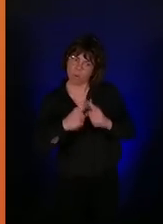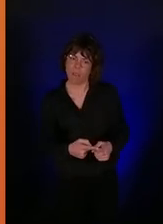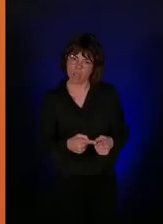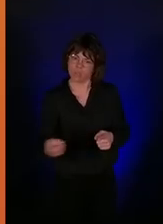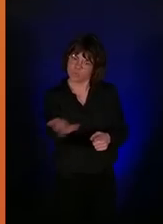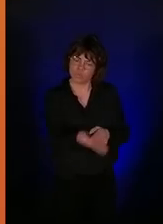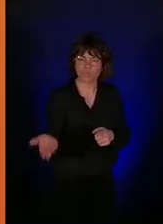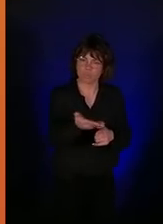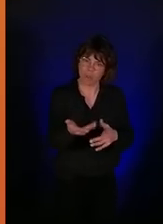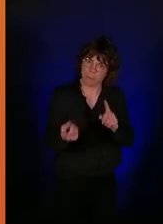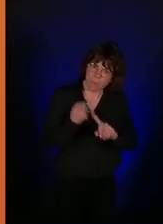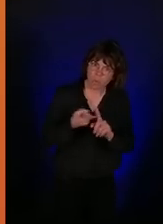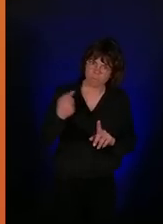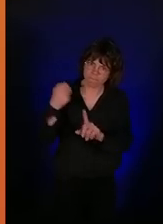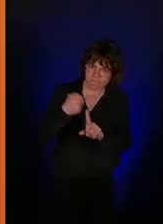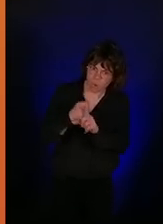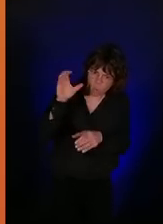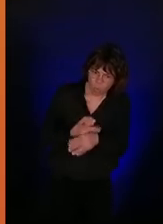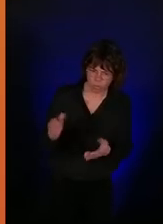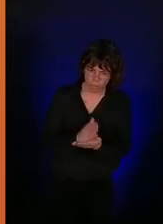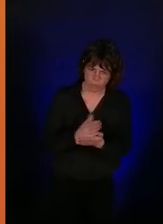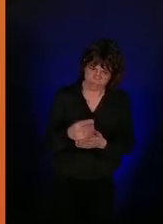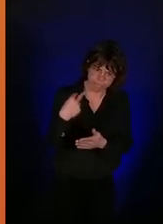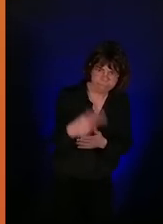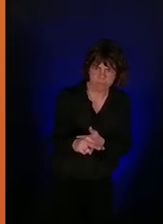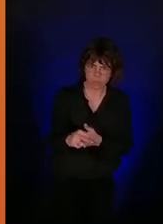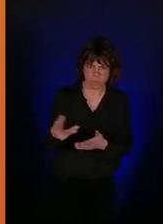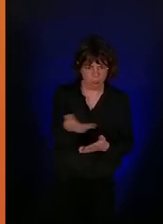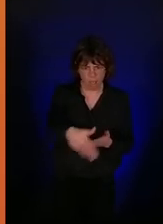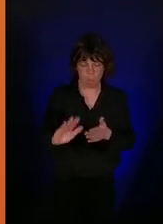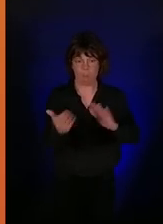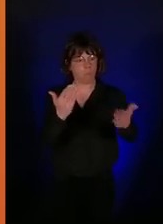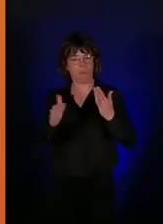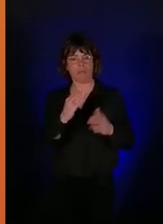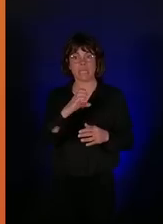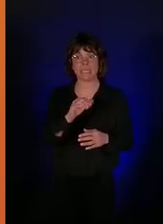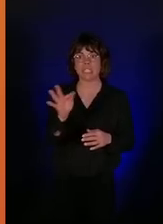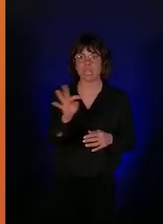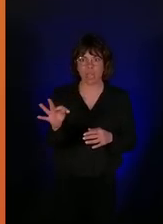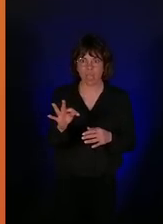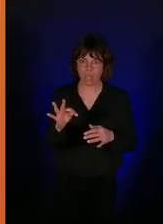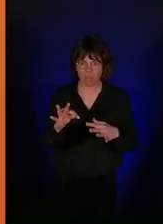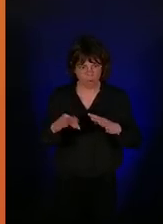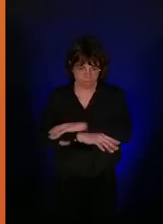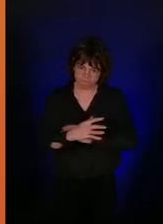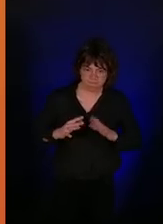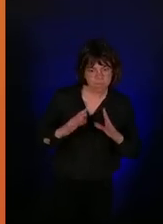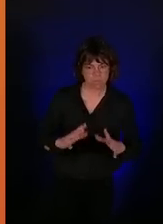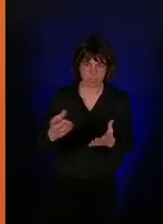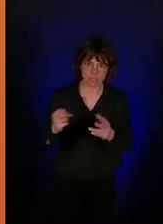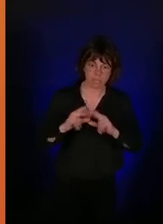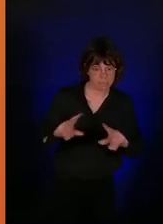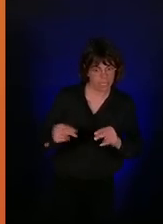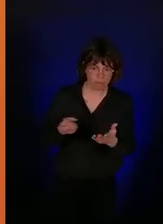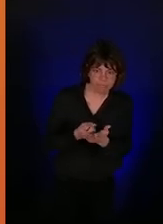nécessité d'entrer dans la lutte contre ces projets partout où ils sont réfléchis. La CGT doit agir, communiquer et intervenir à